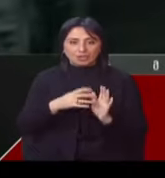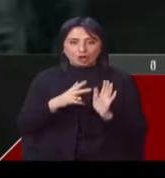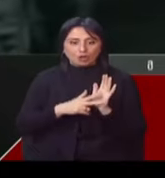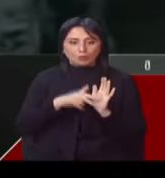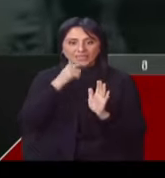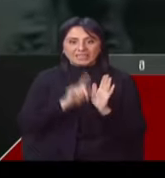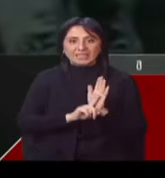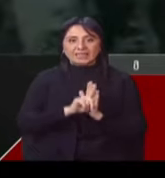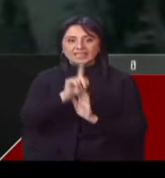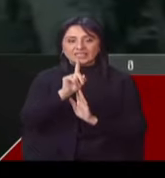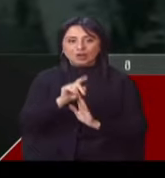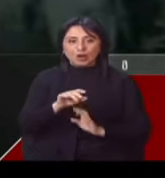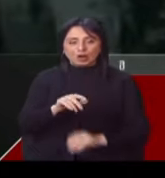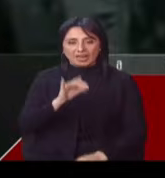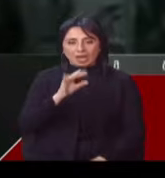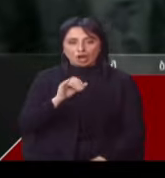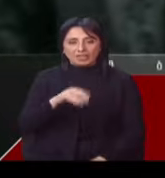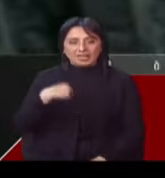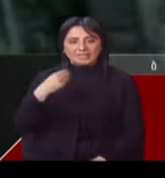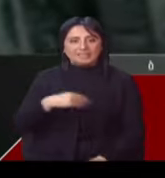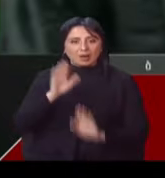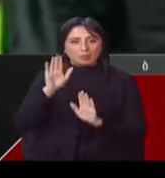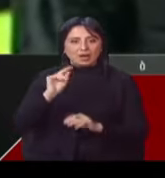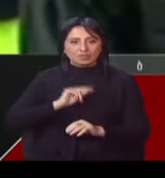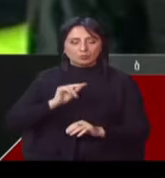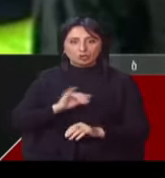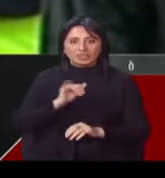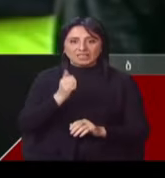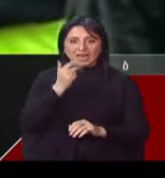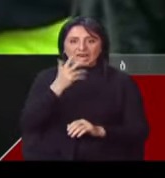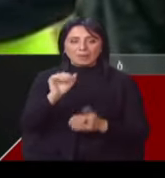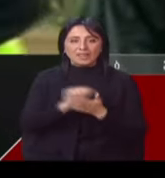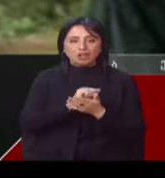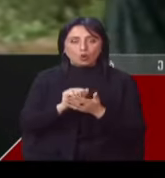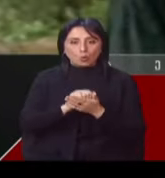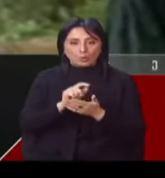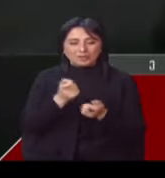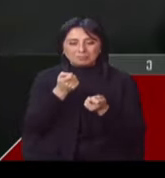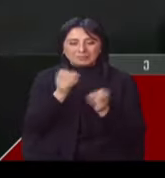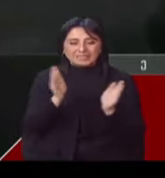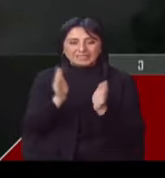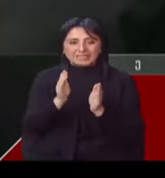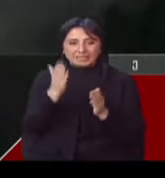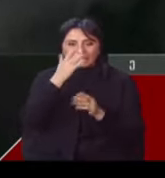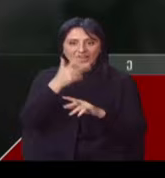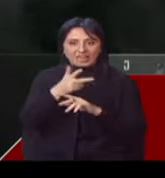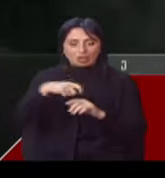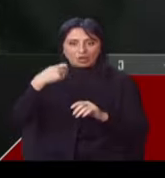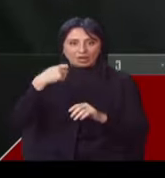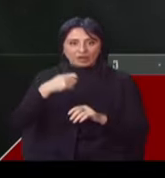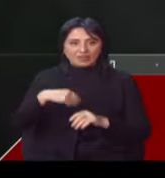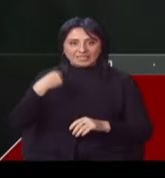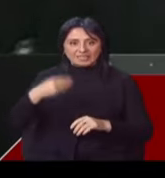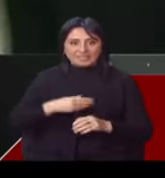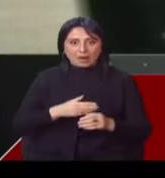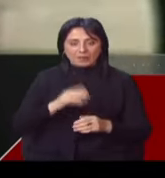1980-იანი წლების დასაწყისიდან ოთარ იოსელიანი საფრანგეთში მუშაობდა, სადაც რამდენიმე დოკუმენტური და მცირემეტრაჟიანი ფილმი გადაიღო.